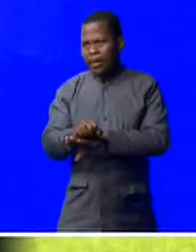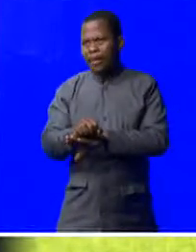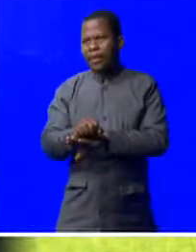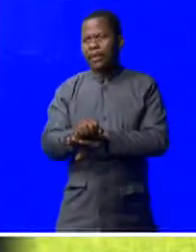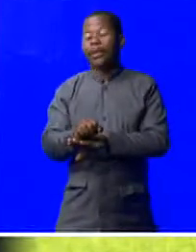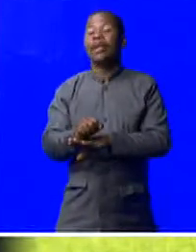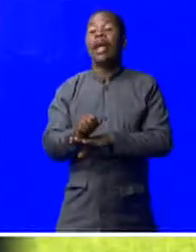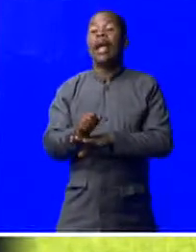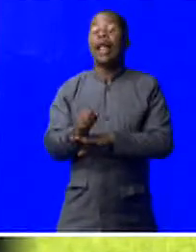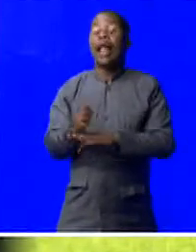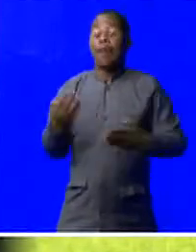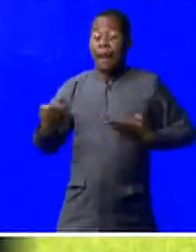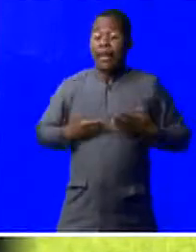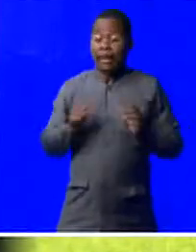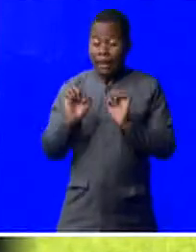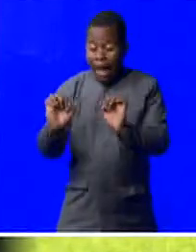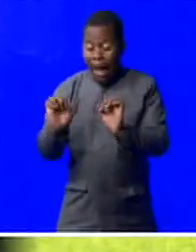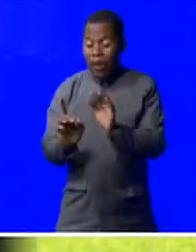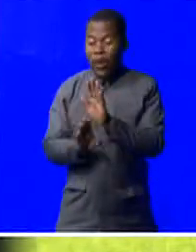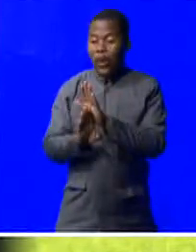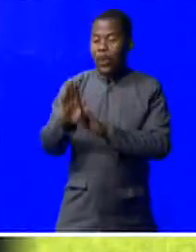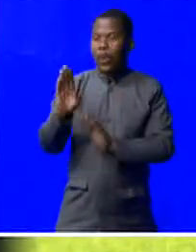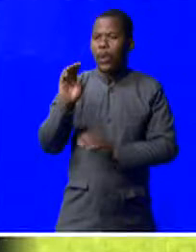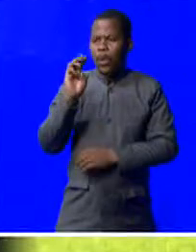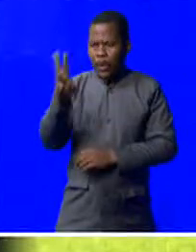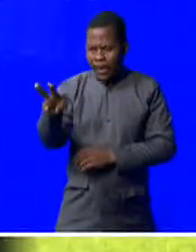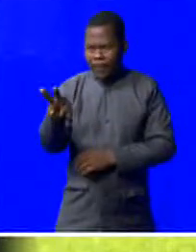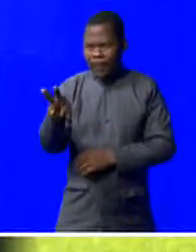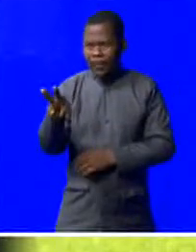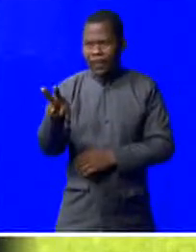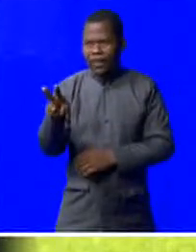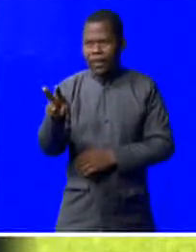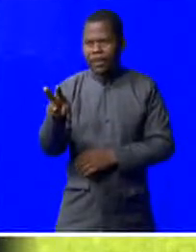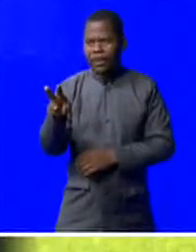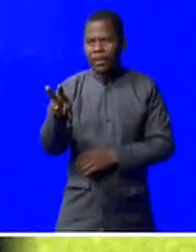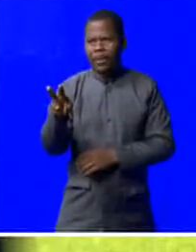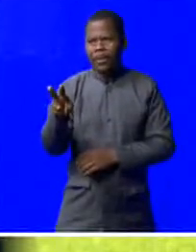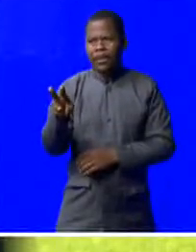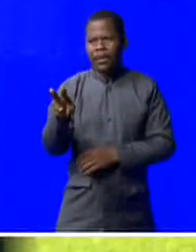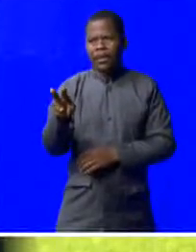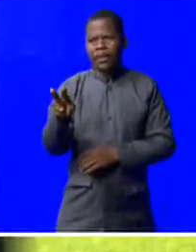lapha kasongcondo ngcondo bagcine nabo seba bo big business